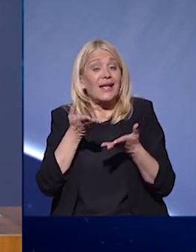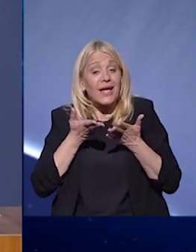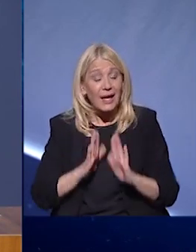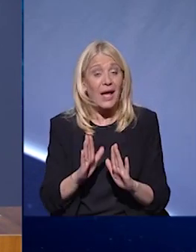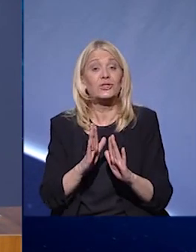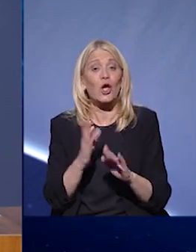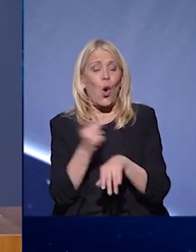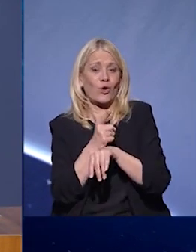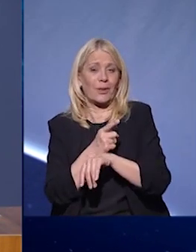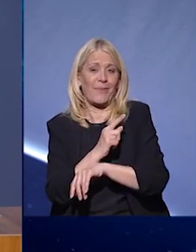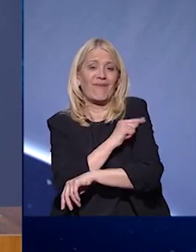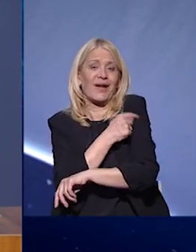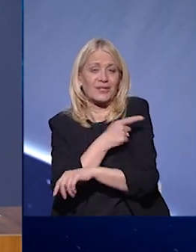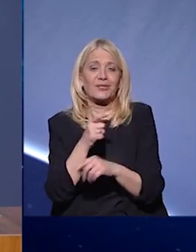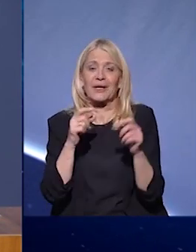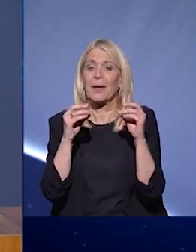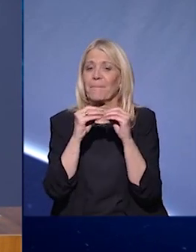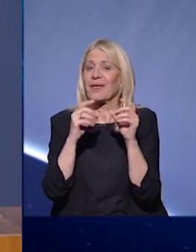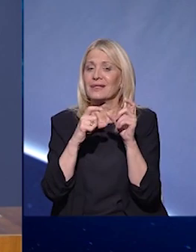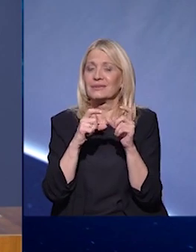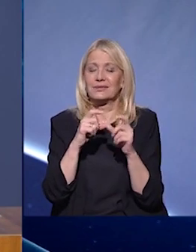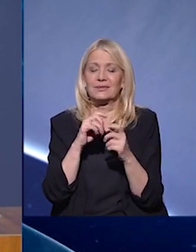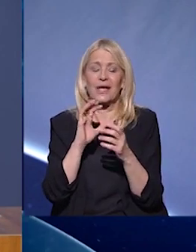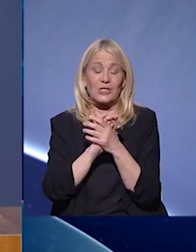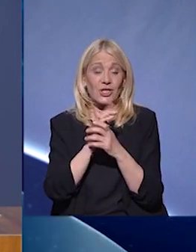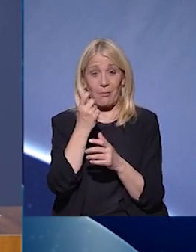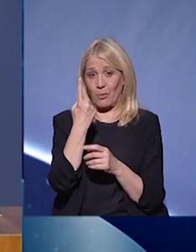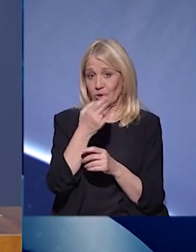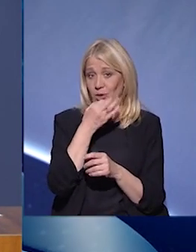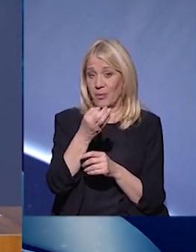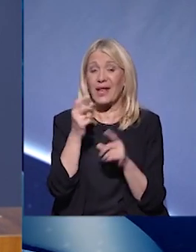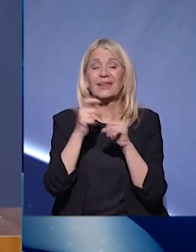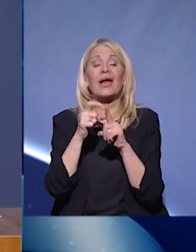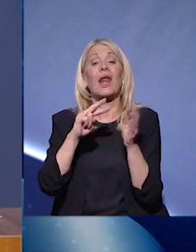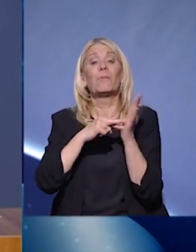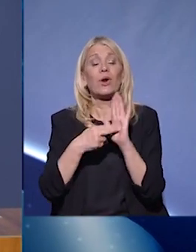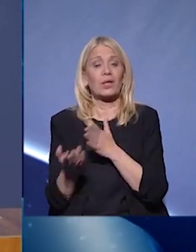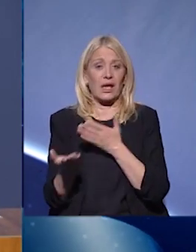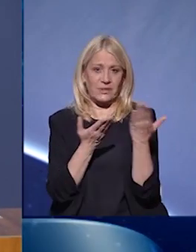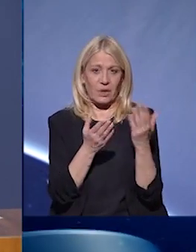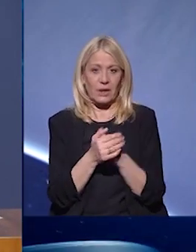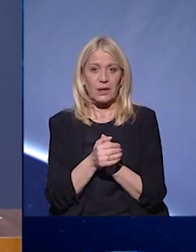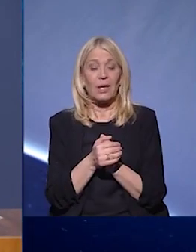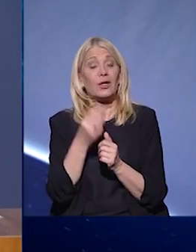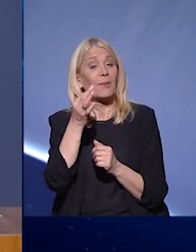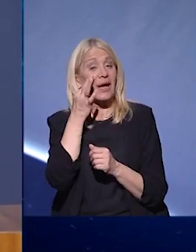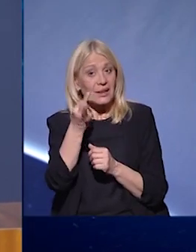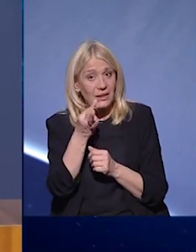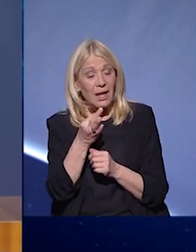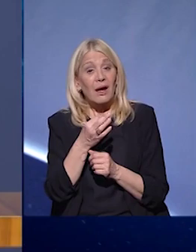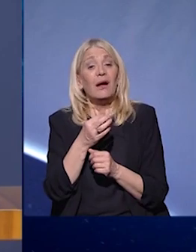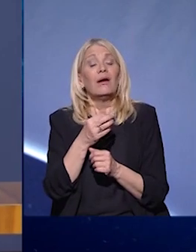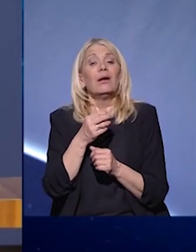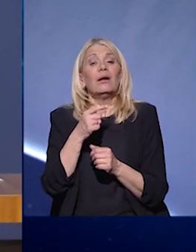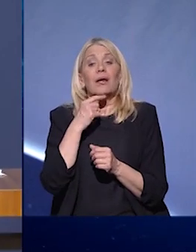rođenju odmah vakcinišu sa BCG. I imamo još jedno pitanje, Danijela, Politika, izvolite. Dobar dan, Danijela